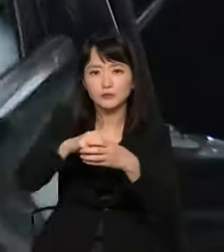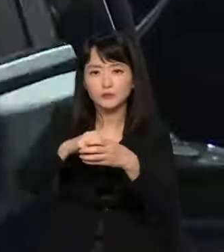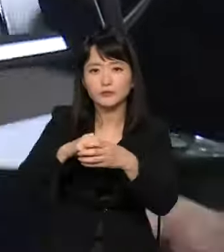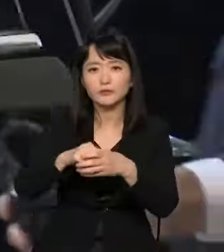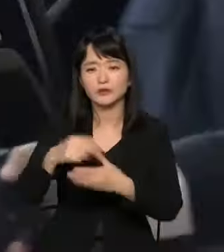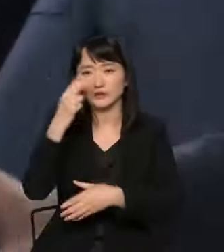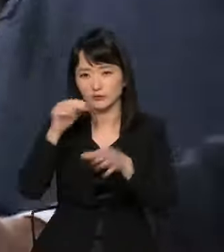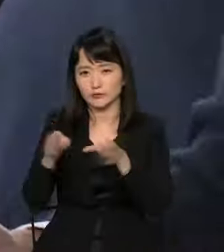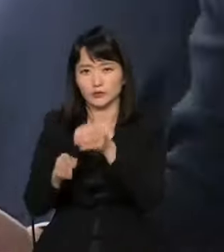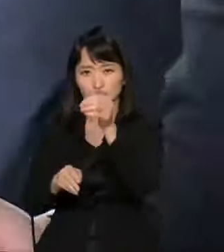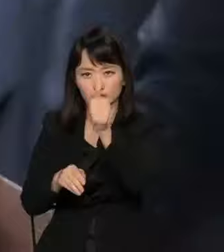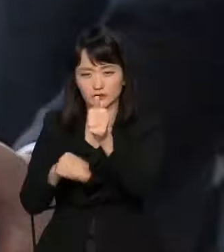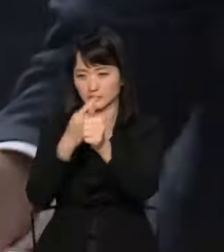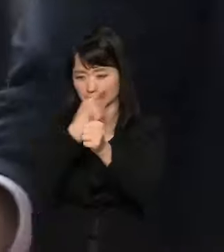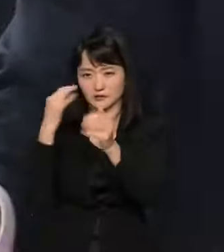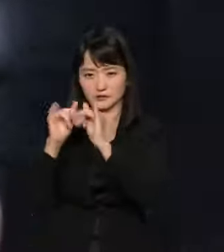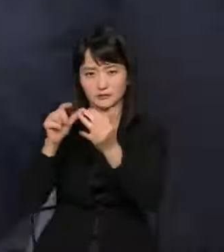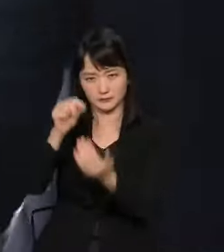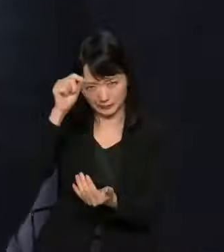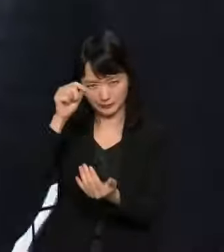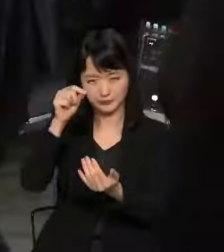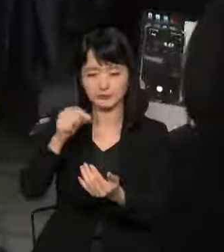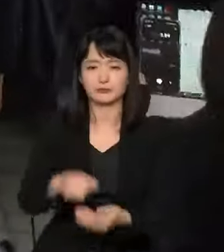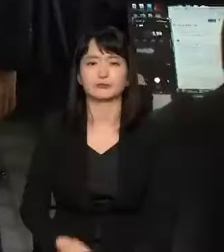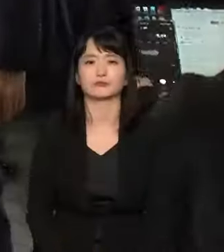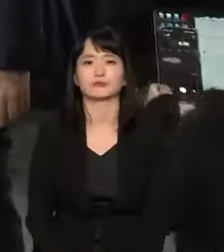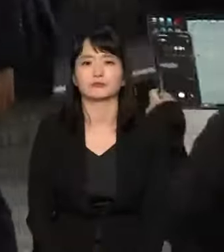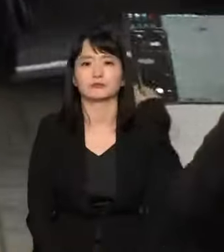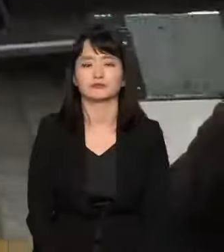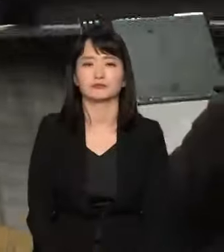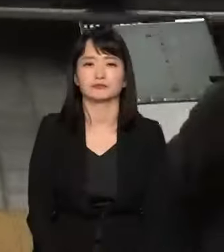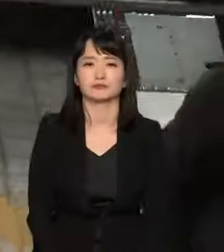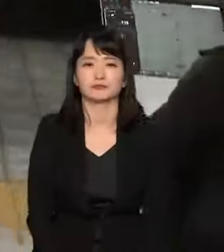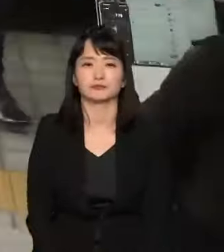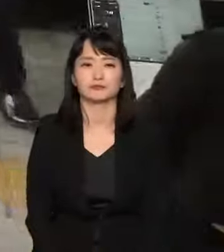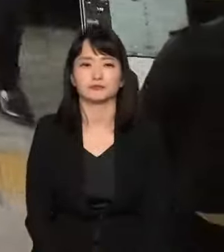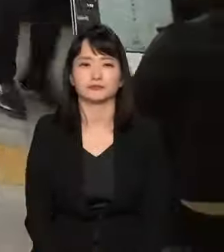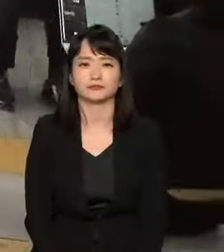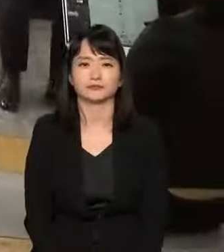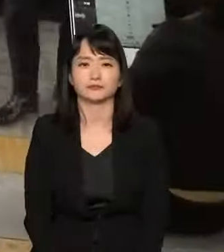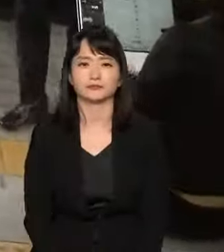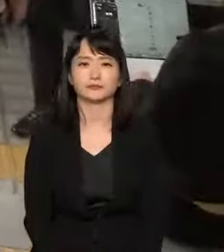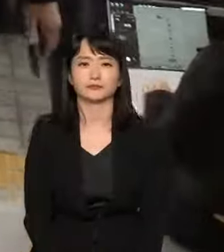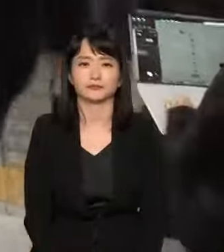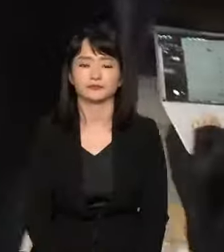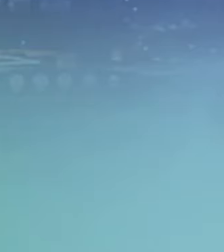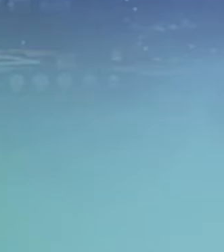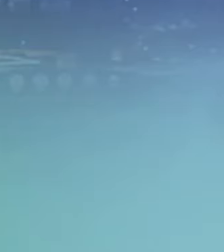심우정 검찰총장이 증인으로 채택됐습니다. JTBC 김희란입니다.